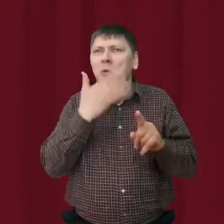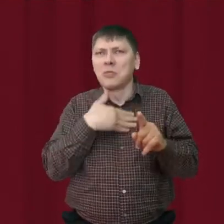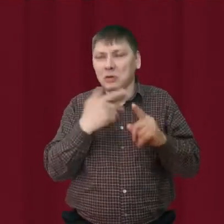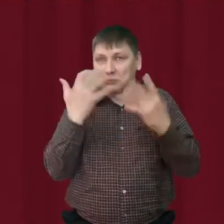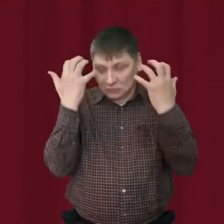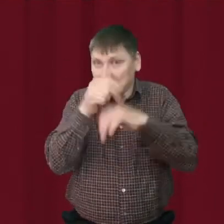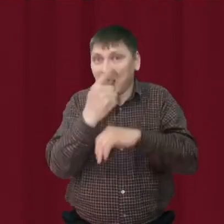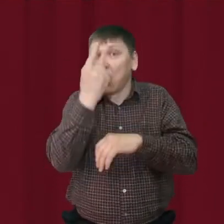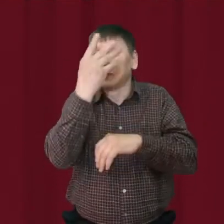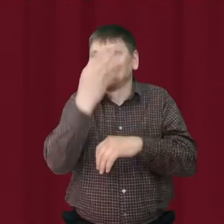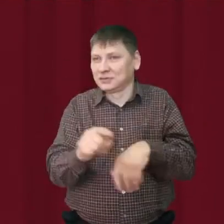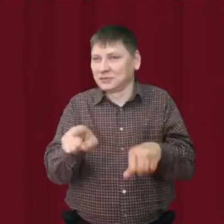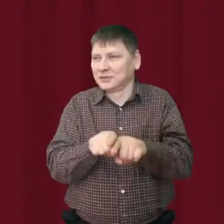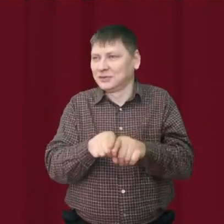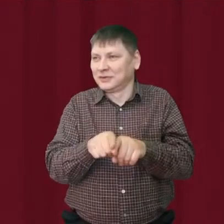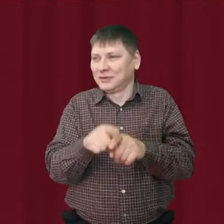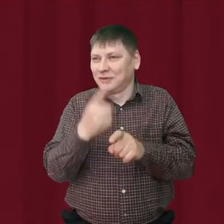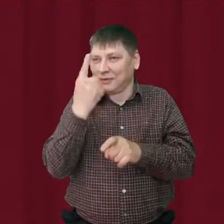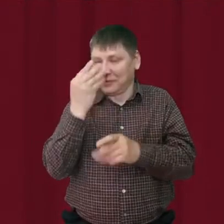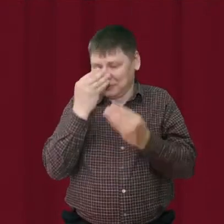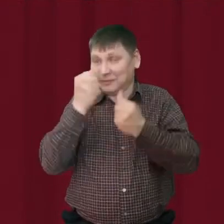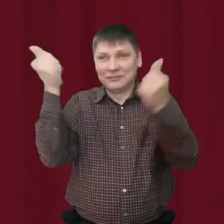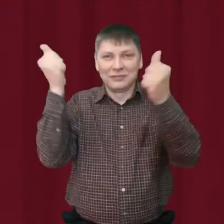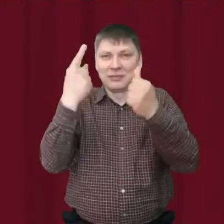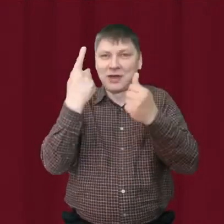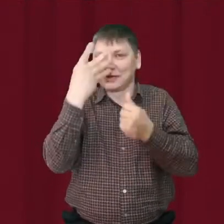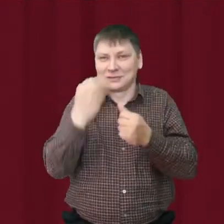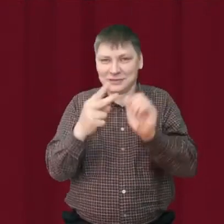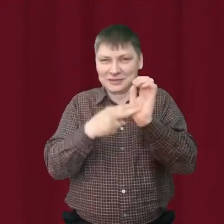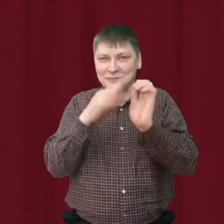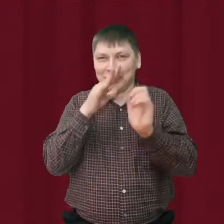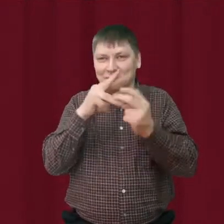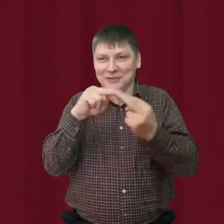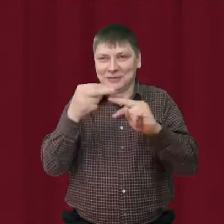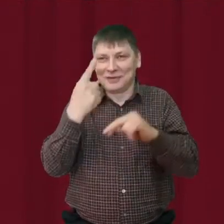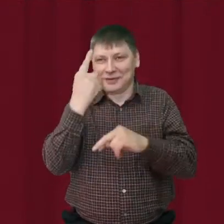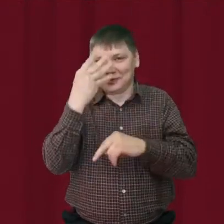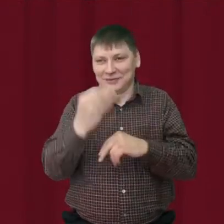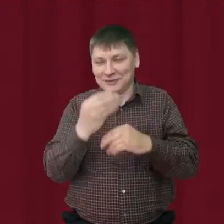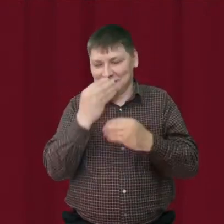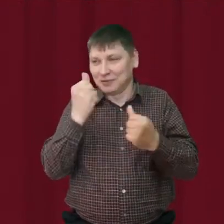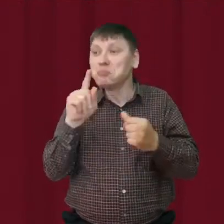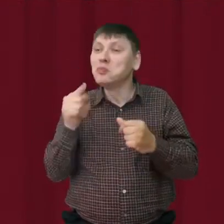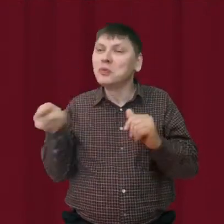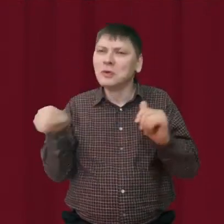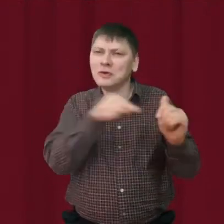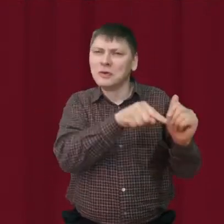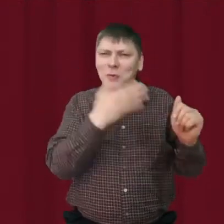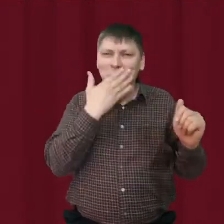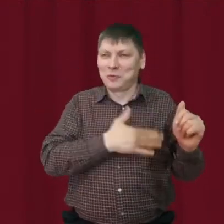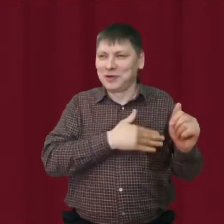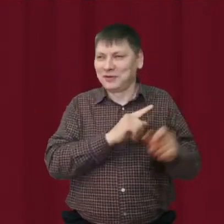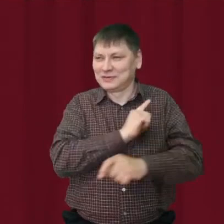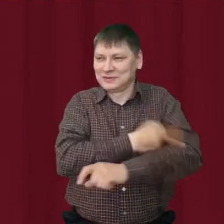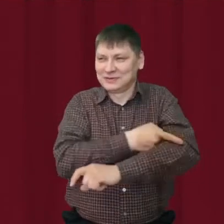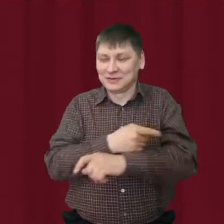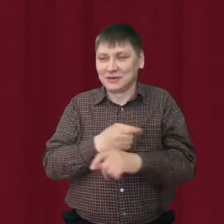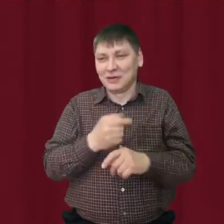Вот отношение внутреннего состояния. Любовь милосердствует. Другими словами